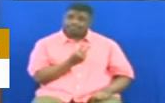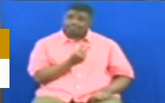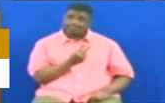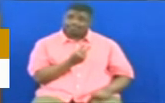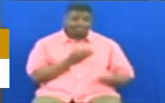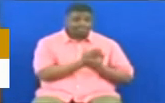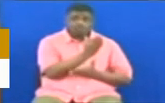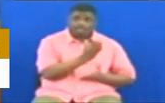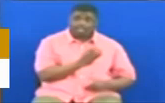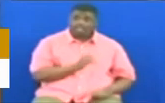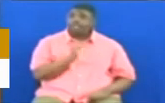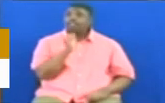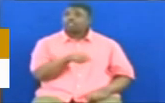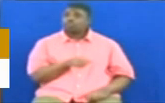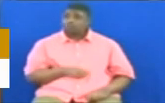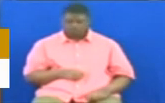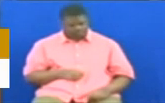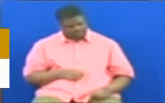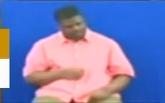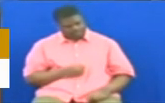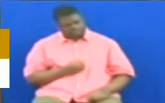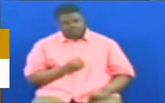Kifungu cha 12 kinafikiwa.